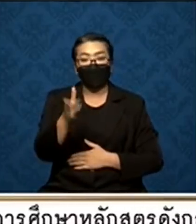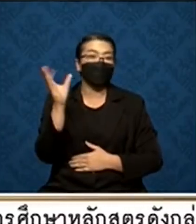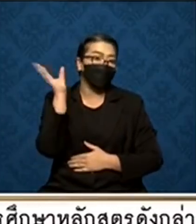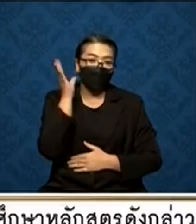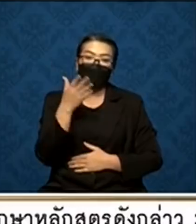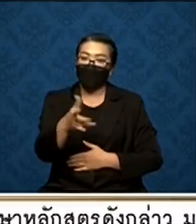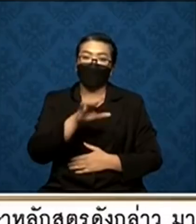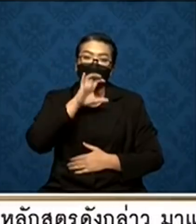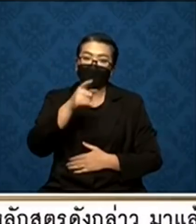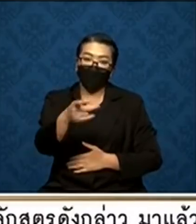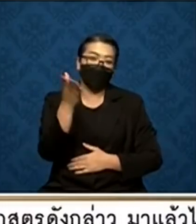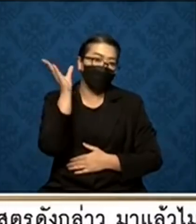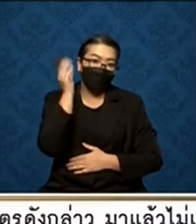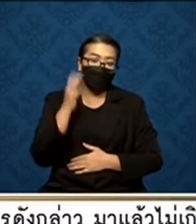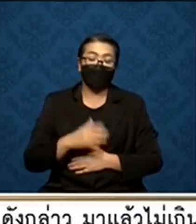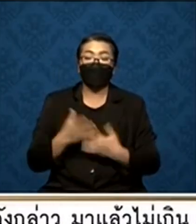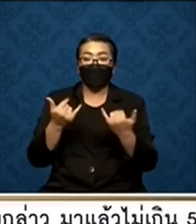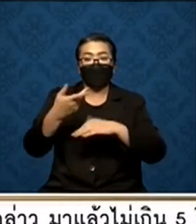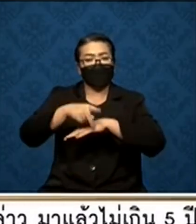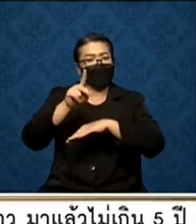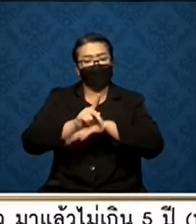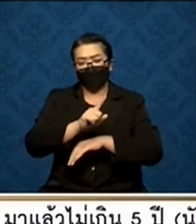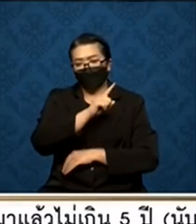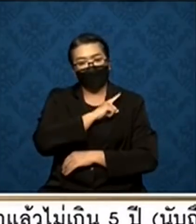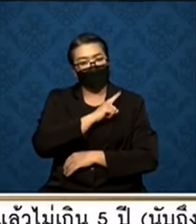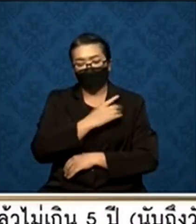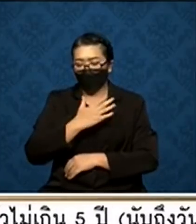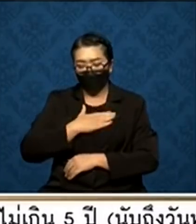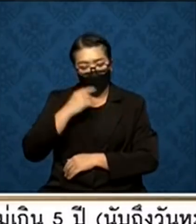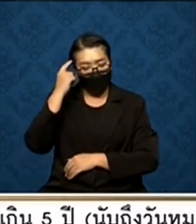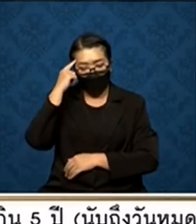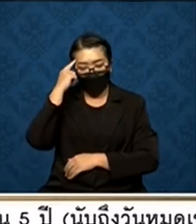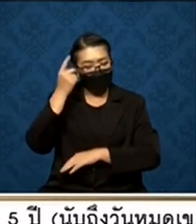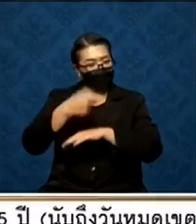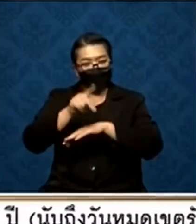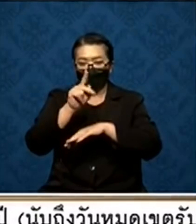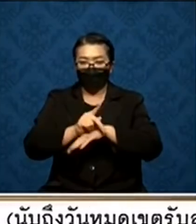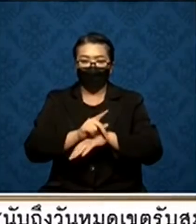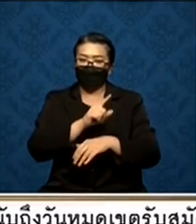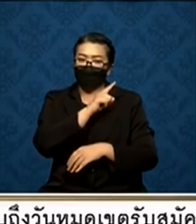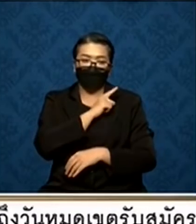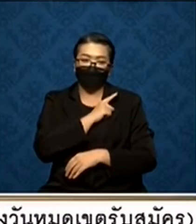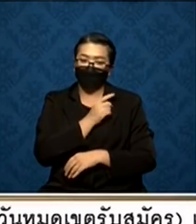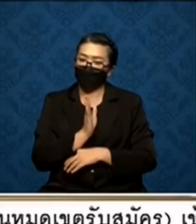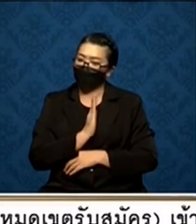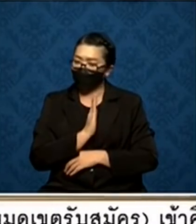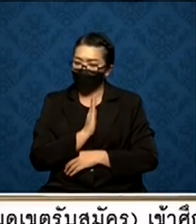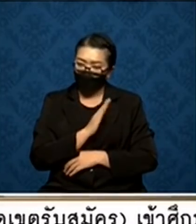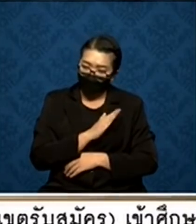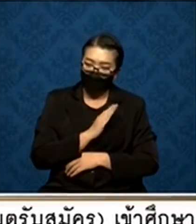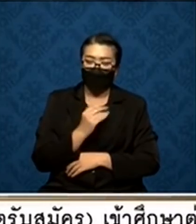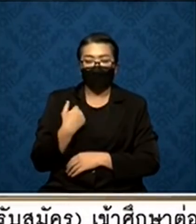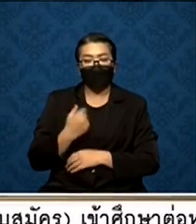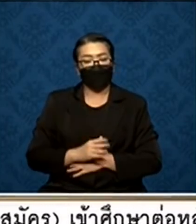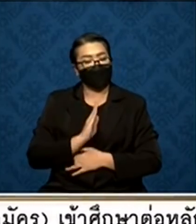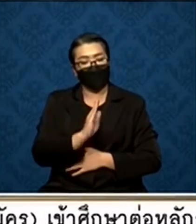ครับวันนี้ท่านประธานทำหน้าที่ผมคิดว่าท่านทำหน้าที่ที่ลำเอียงนะครับ ไม่ลำเอีย